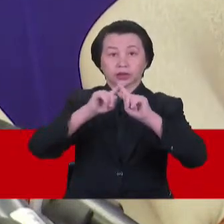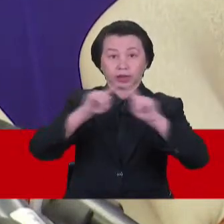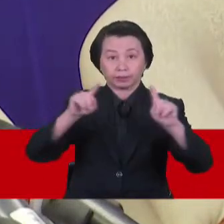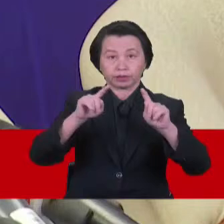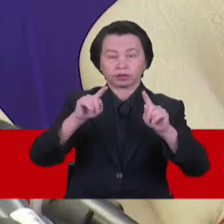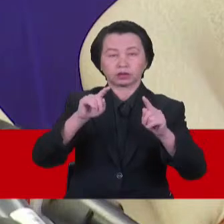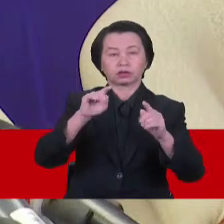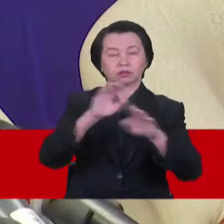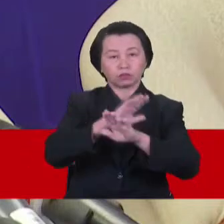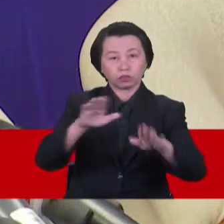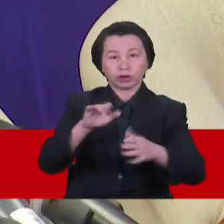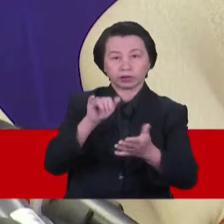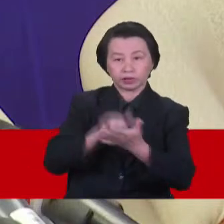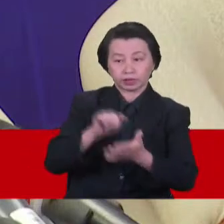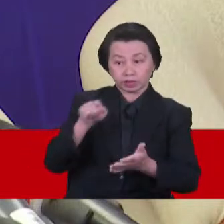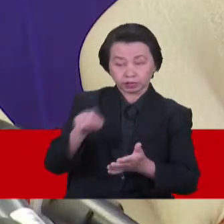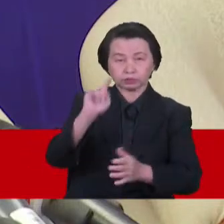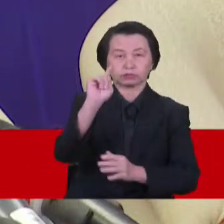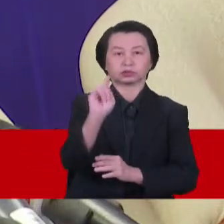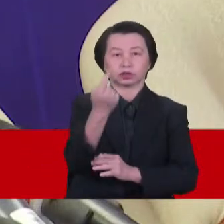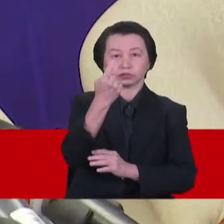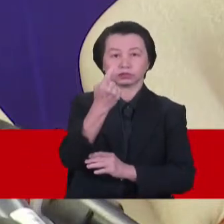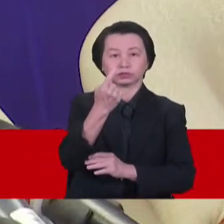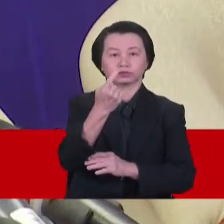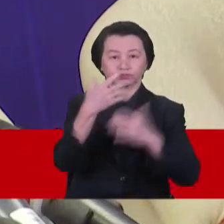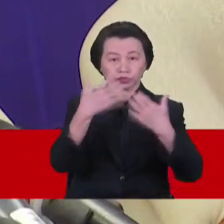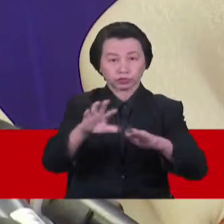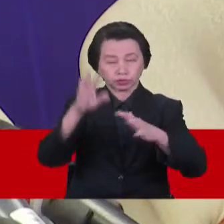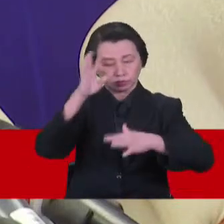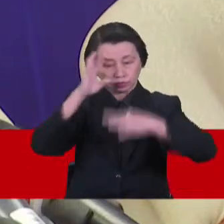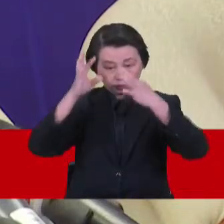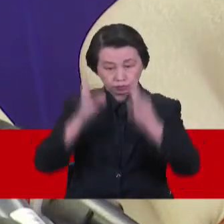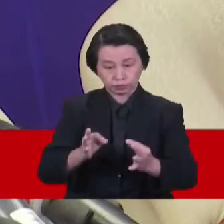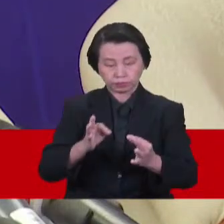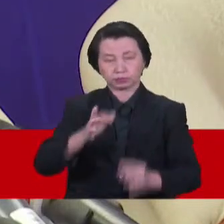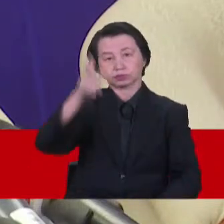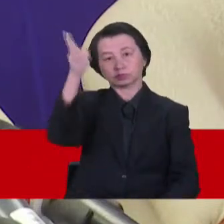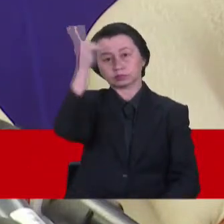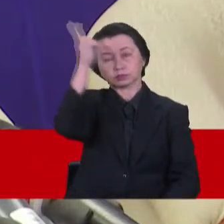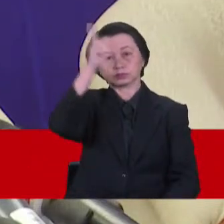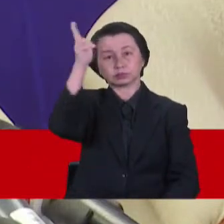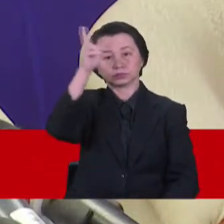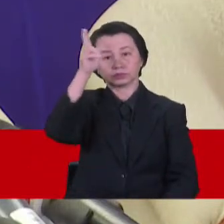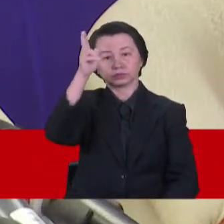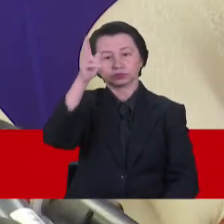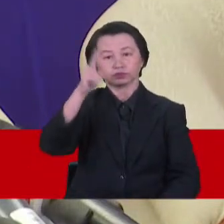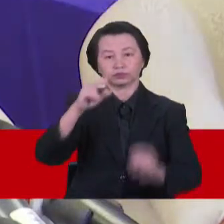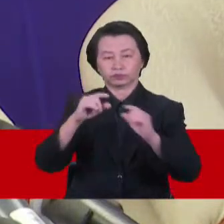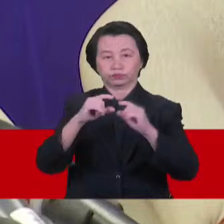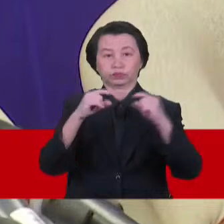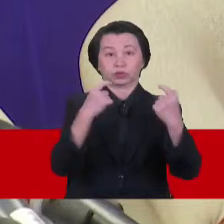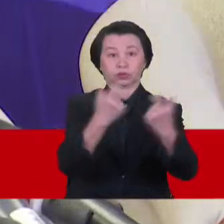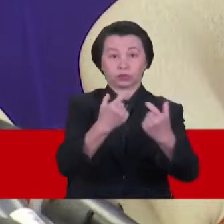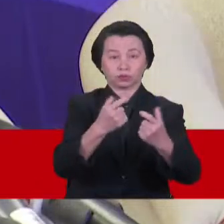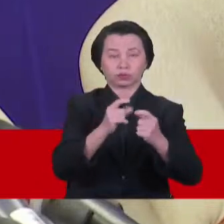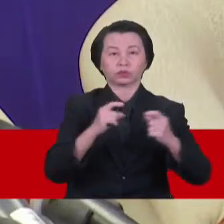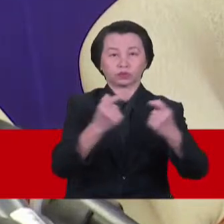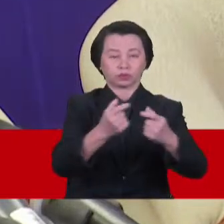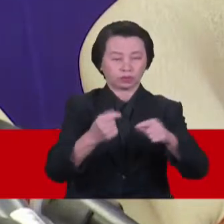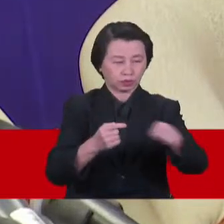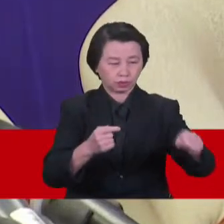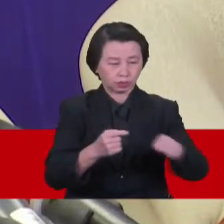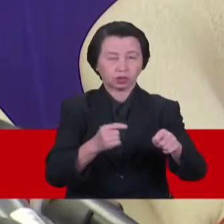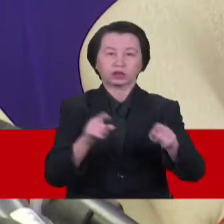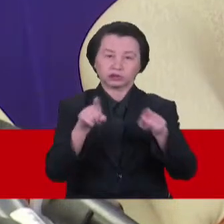situ saja yang telah diputuskan oleh kerajaan, golongan yang memerlukan juga